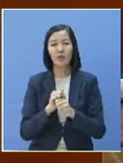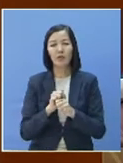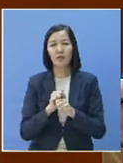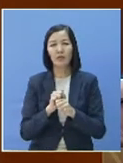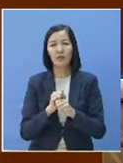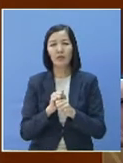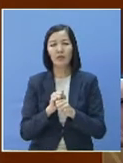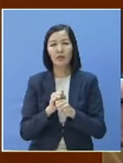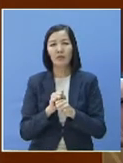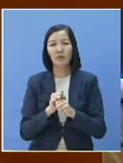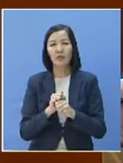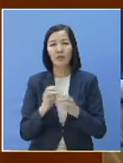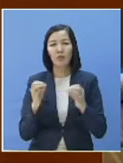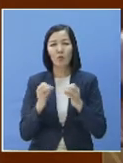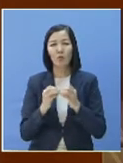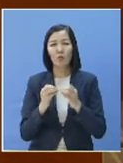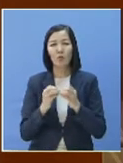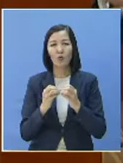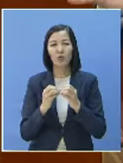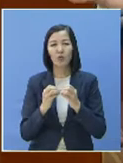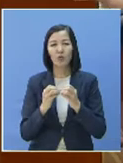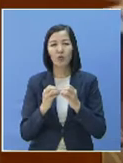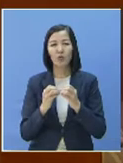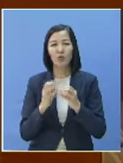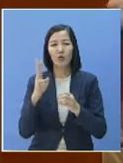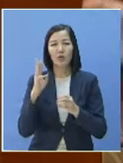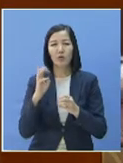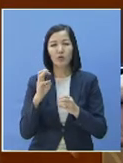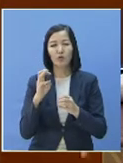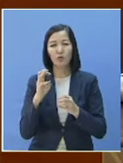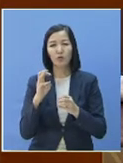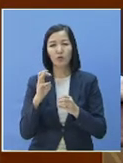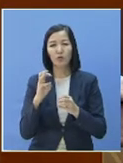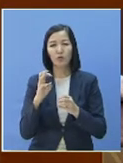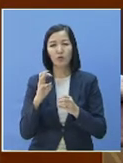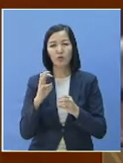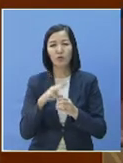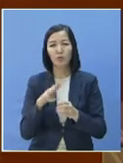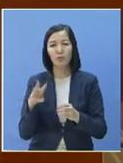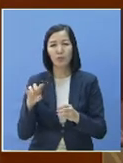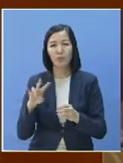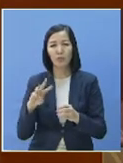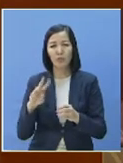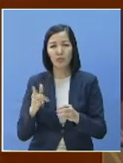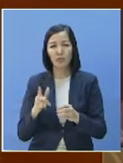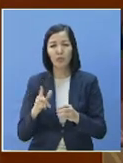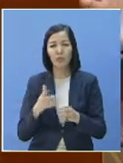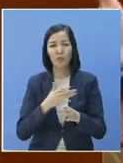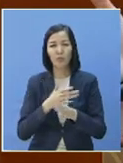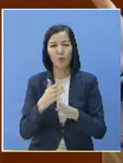жобаның орнына біз бір 10 шақты, оның 300-ден астам миллион теңгені біз алып,